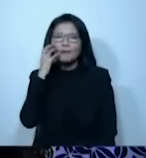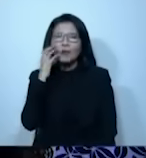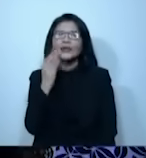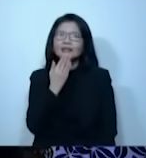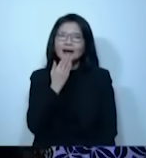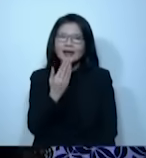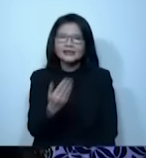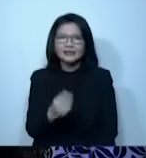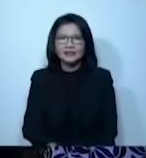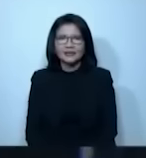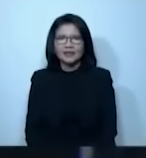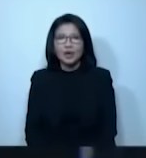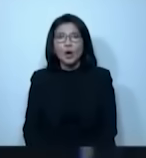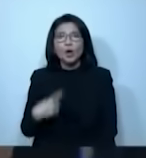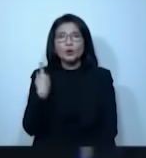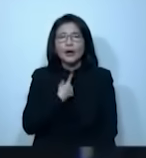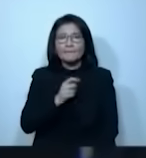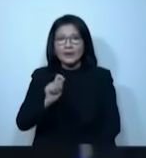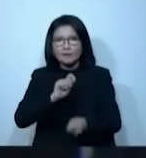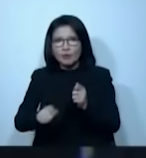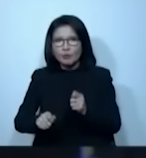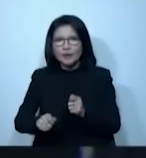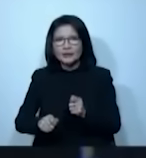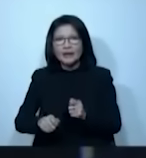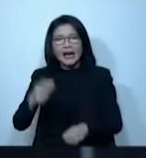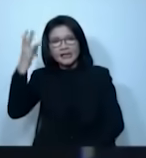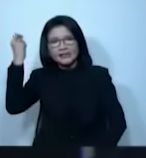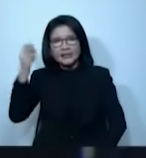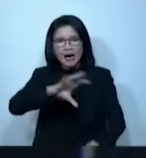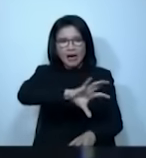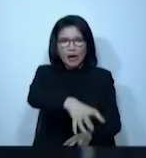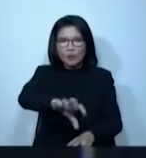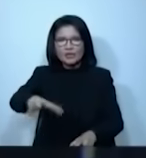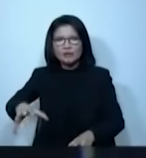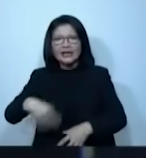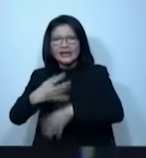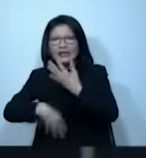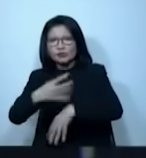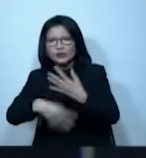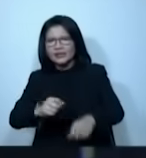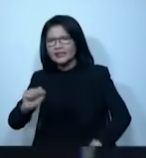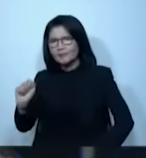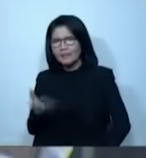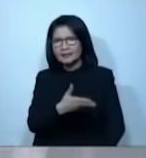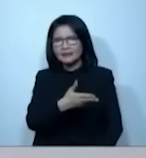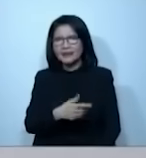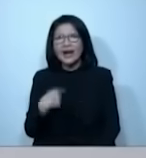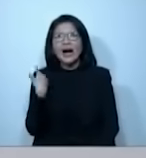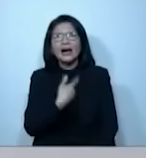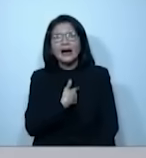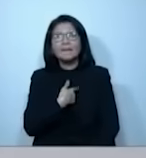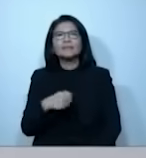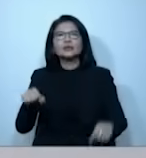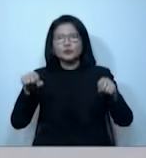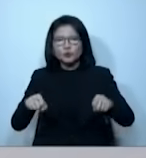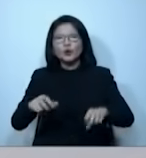kasih ketika kami merancang kawasan-kawasan industri dan bagaimana percepatan itu kita lakukan kami duduk dengan